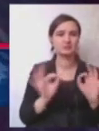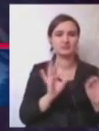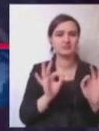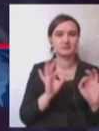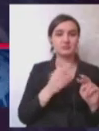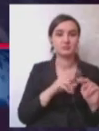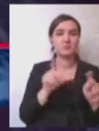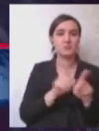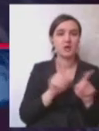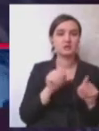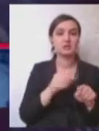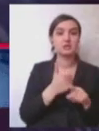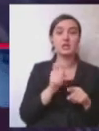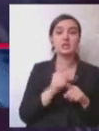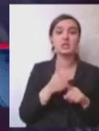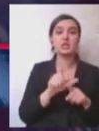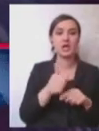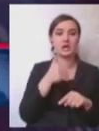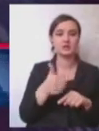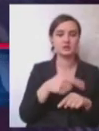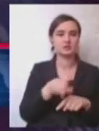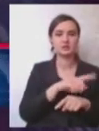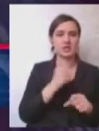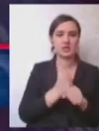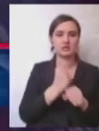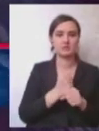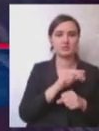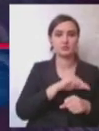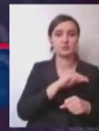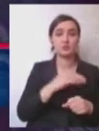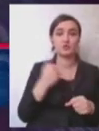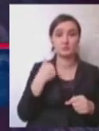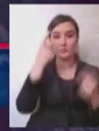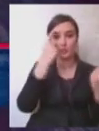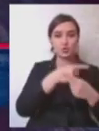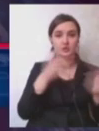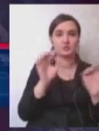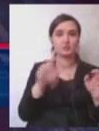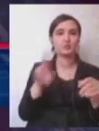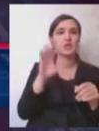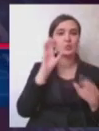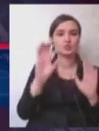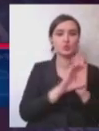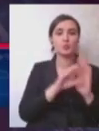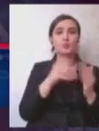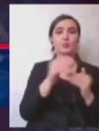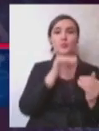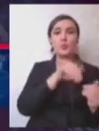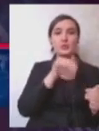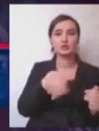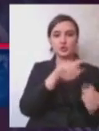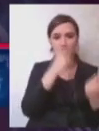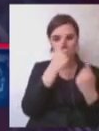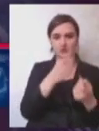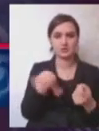რომ ძალიან ძალიან კარგად ართვევს თავ. მოწოდება ჩემი იქნება, რომ დაუჯერონ პროფესიონალების მოწოდებას. ამ